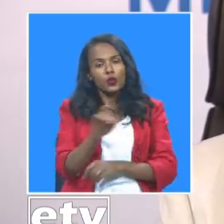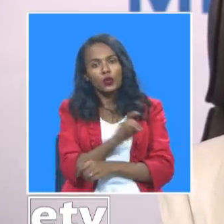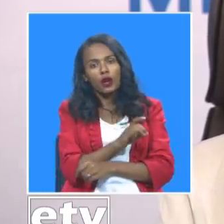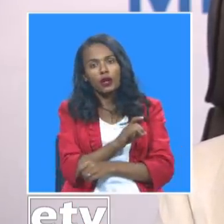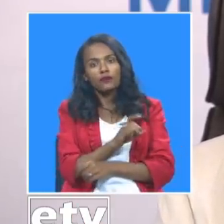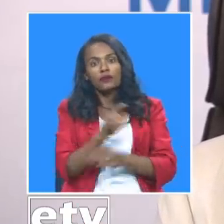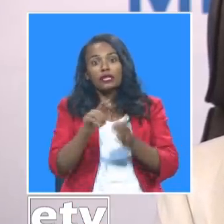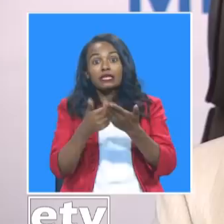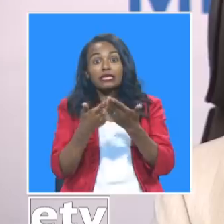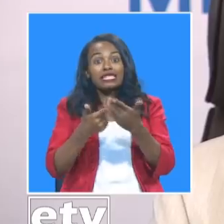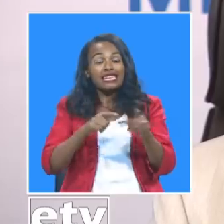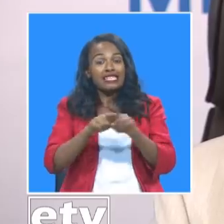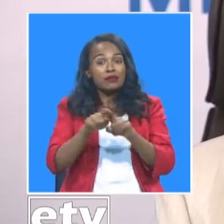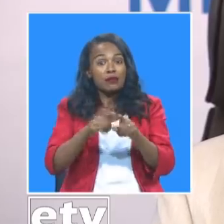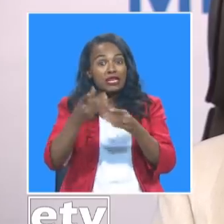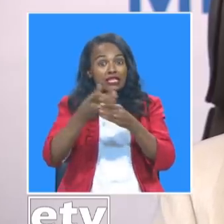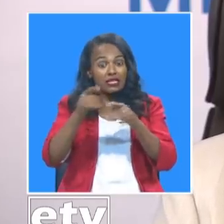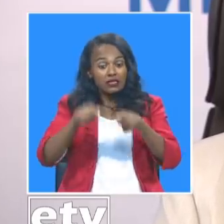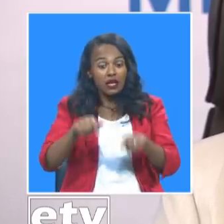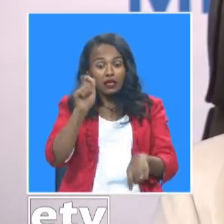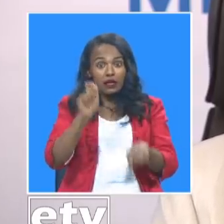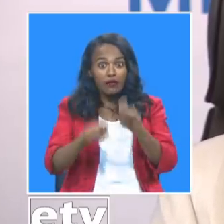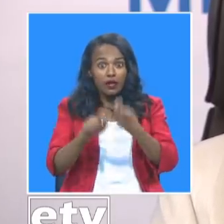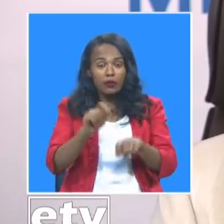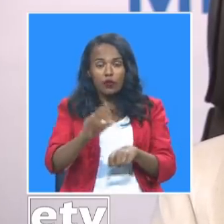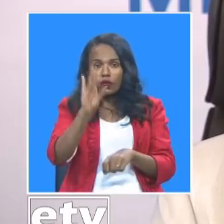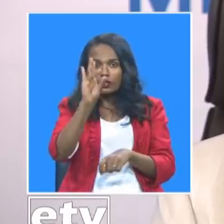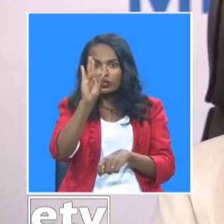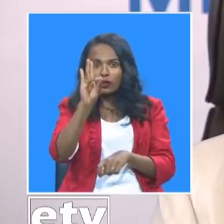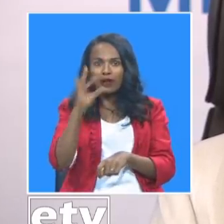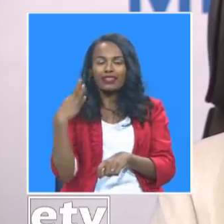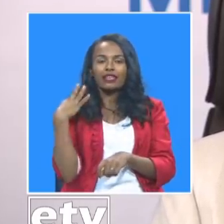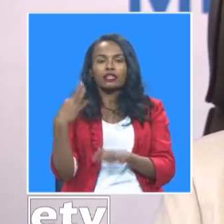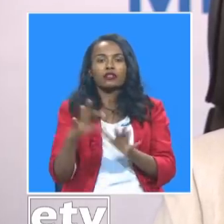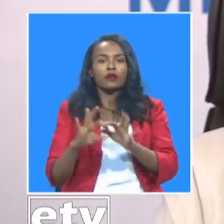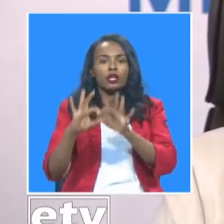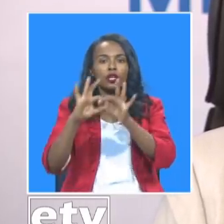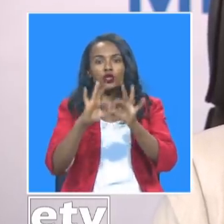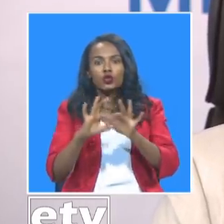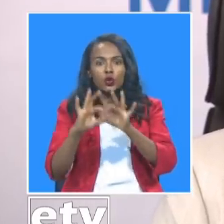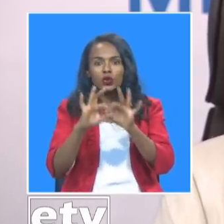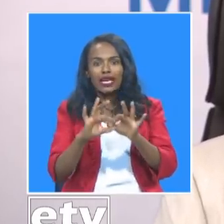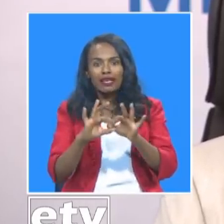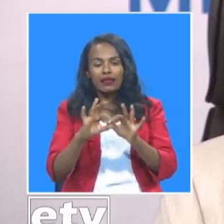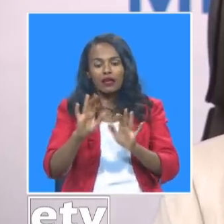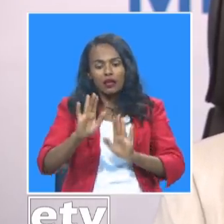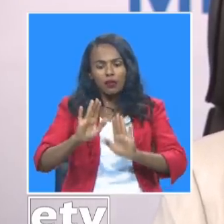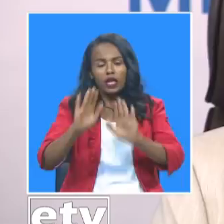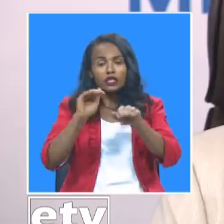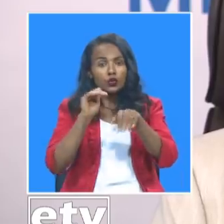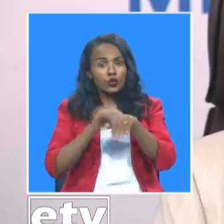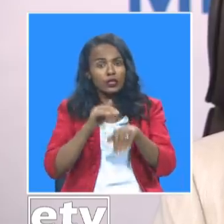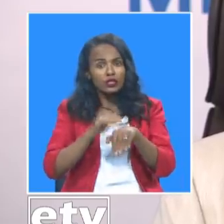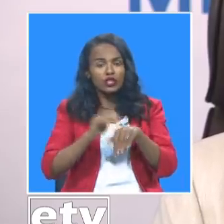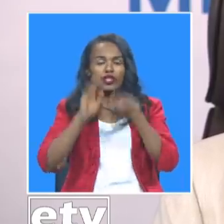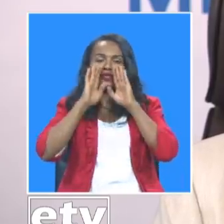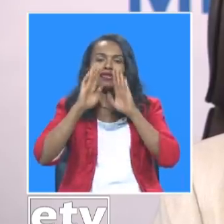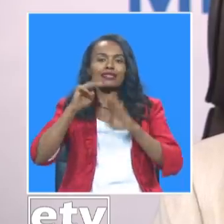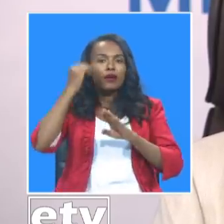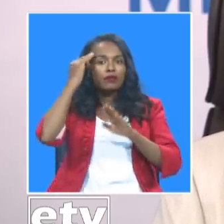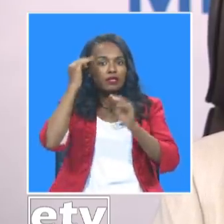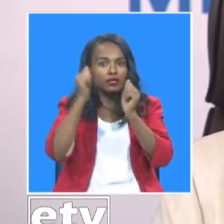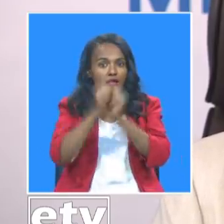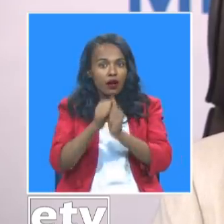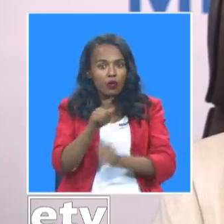ማለት ነው። ይሄ የስምምነት ሰነድ ዛሬ የፈረምነው 7 የሲቪል ሶሳይቲ በራሳቸው ኢኒሽቲቭ ከሰላም ሚኒስቴር ጋር